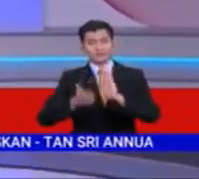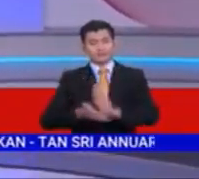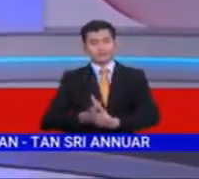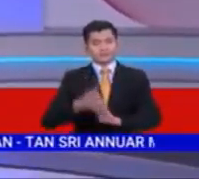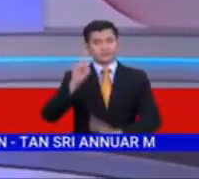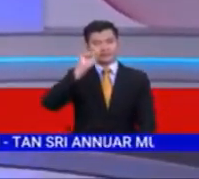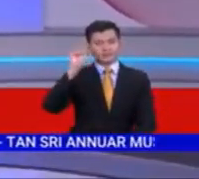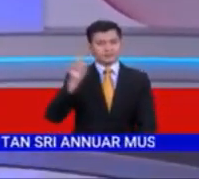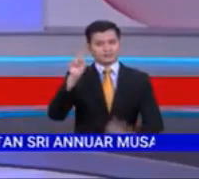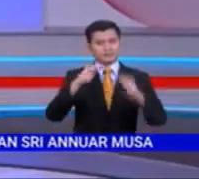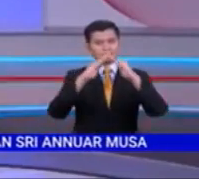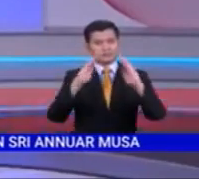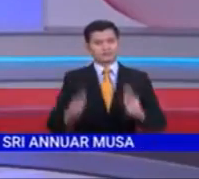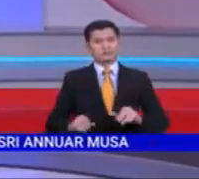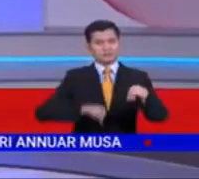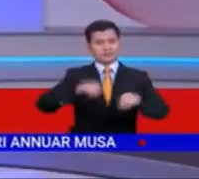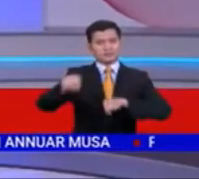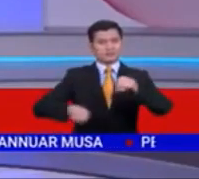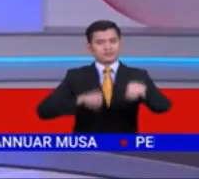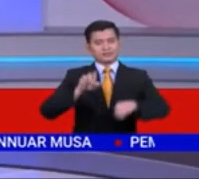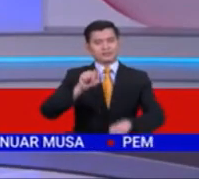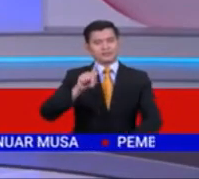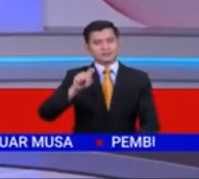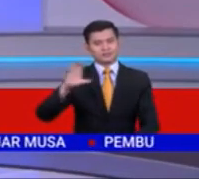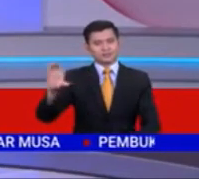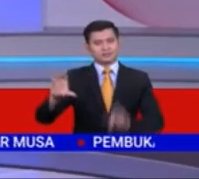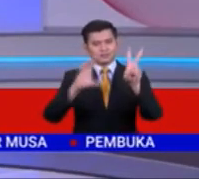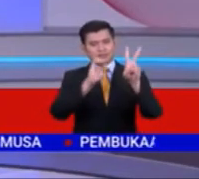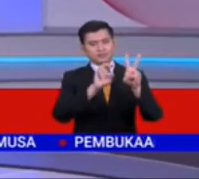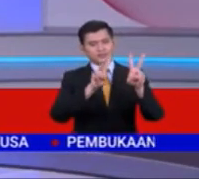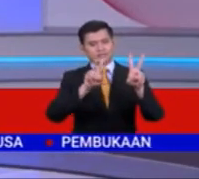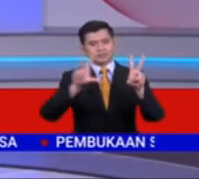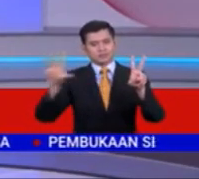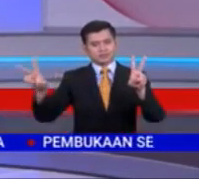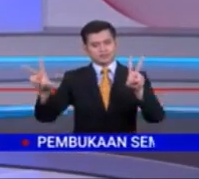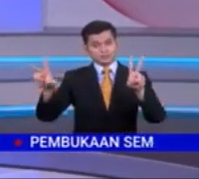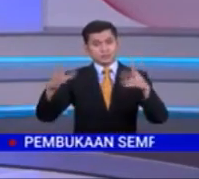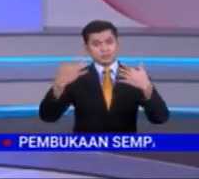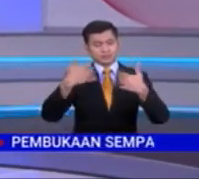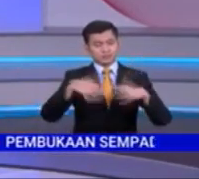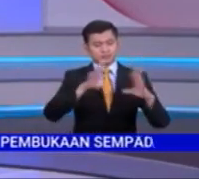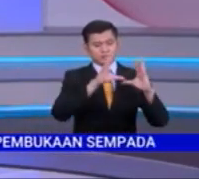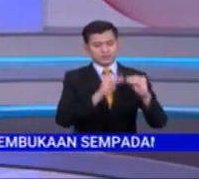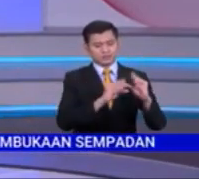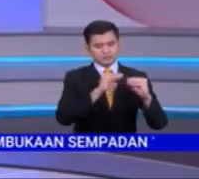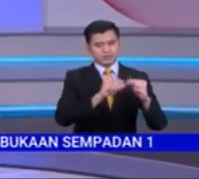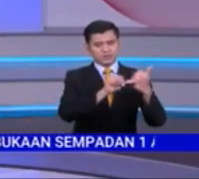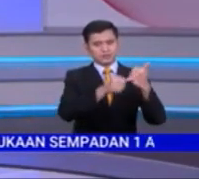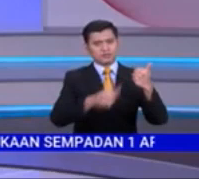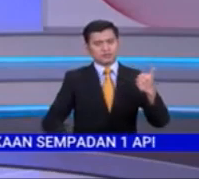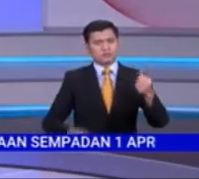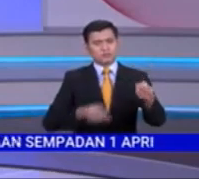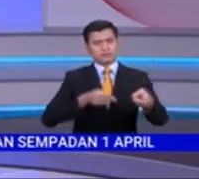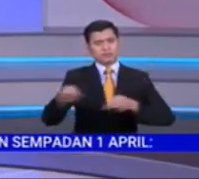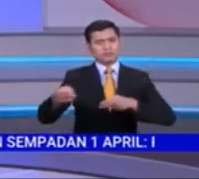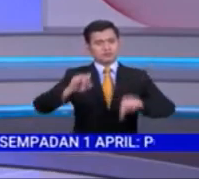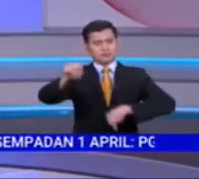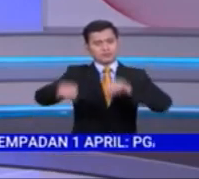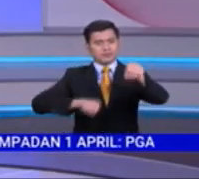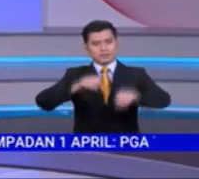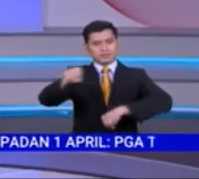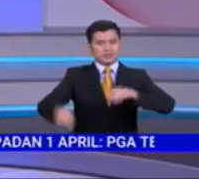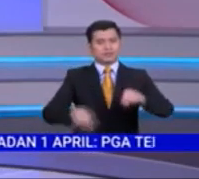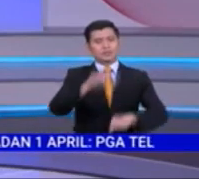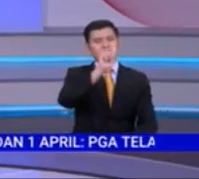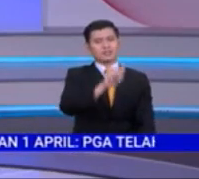ATC 2023 selepas memenangi bidaan tersebut pada mesyuarat jawatankuasa pengurusan Kesatuan Berbasikal Asia